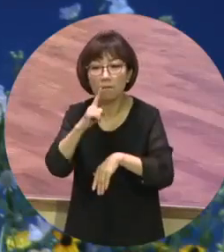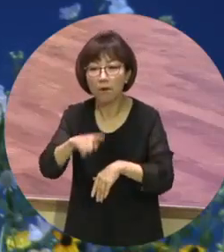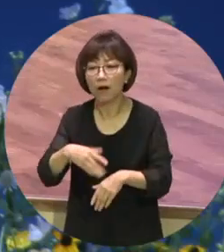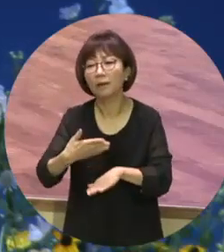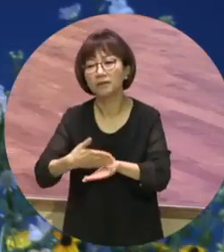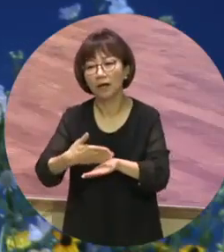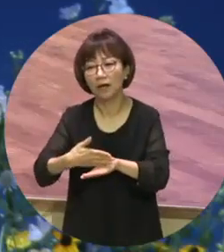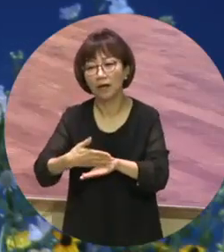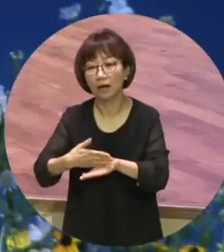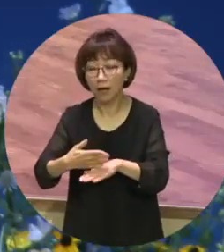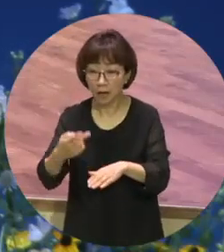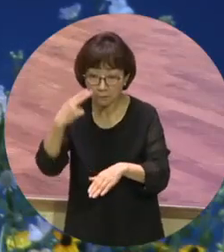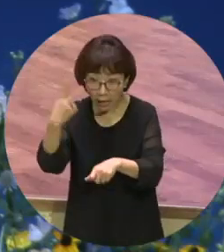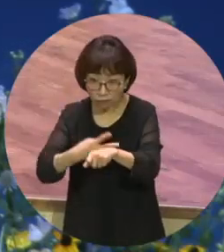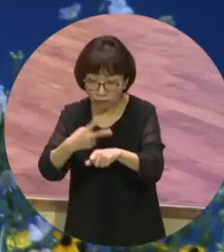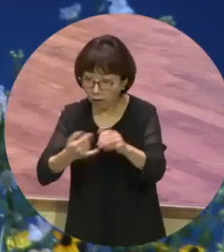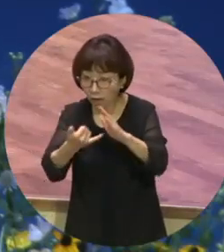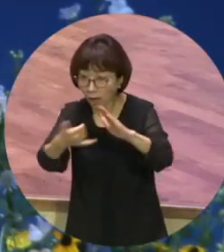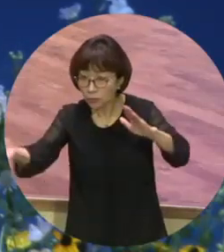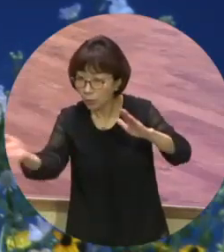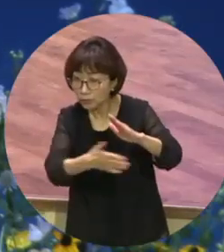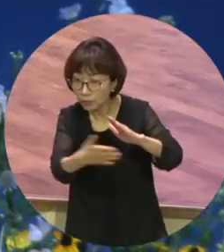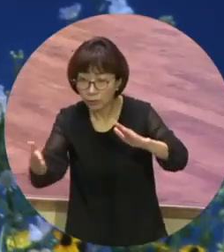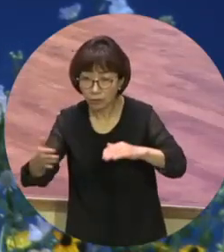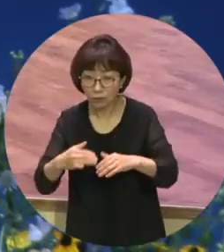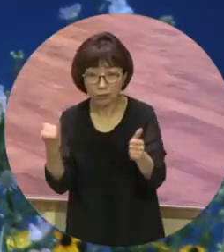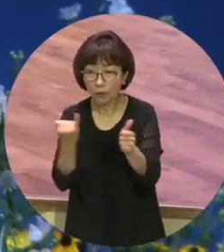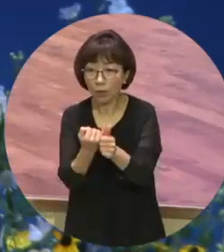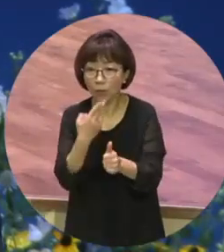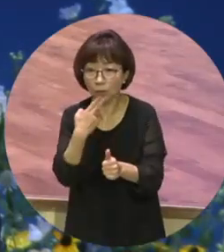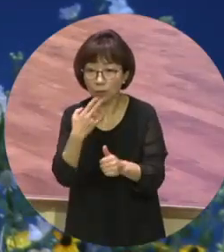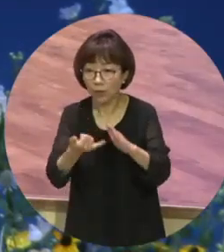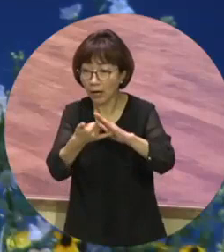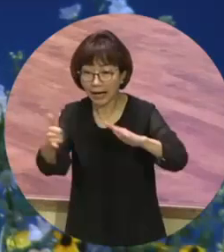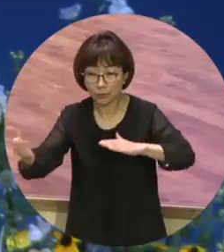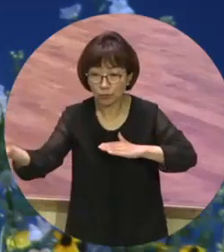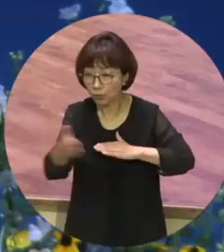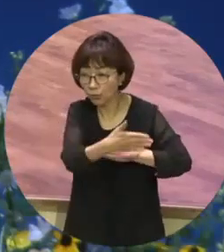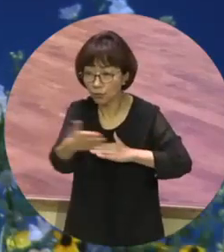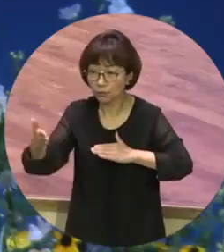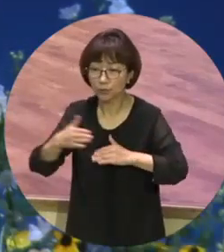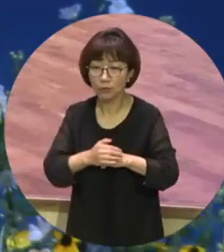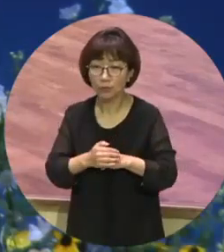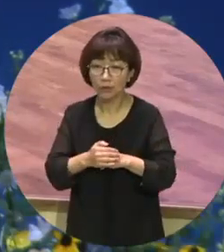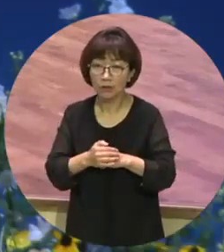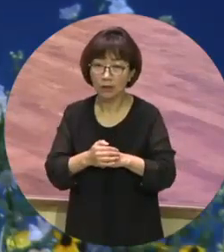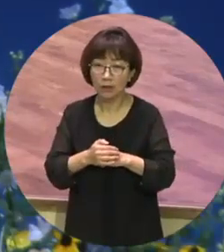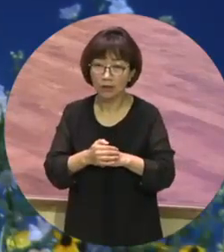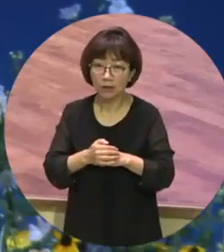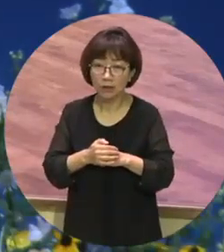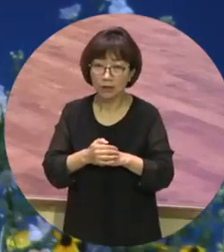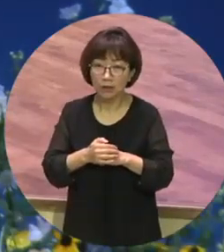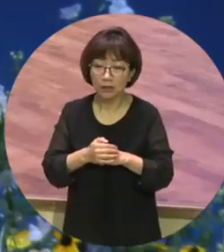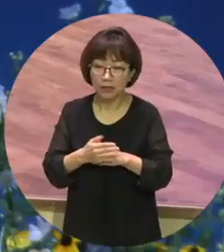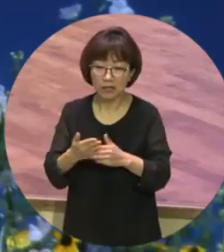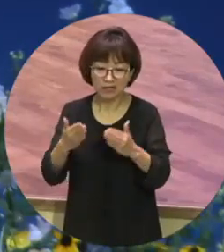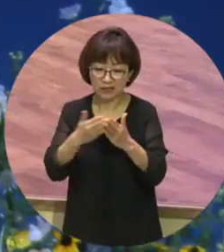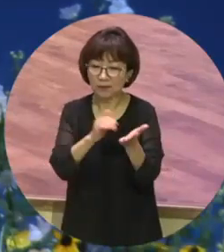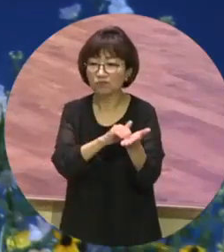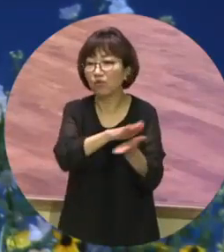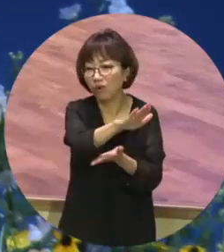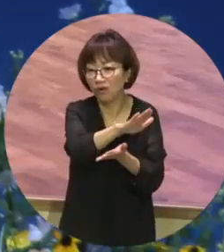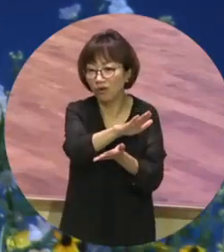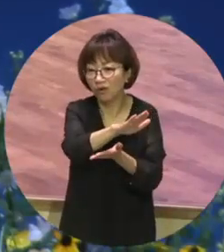감사할 게 있습니까? 가족이 있습니까? 가족이 있습니까? 결혼 안 했으니까 가족이 있습니까? 뭐든 결혼한 예수 믿는다고 집에